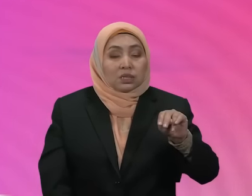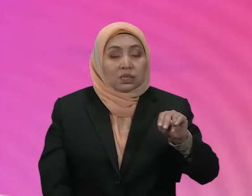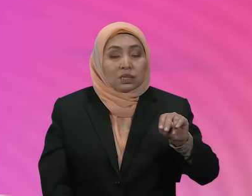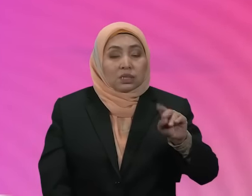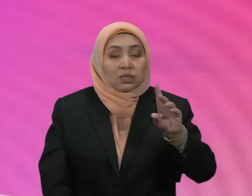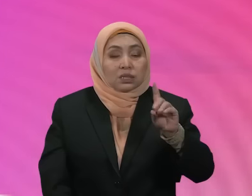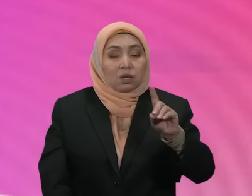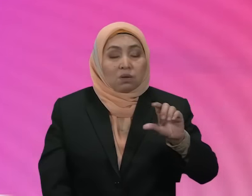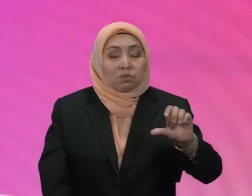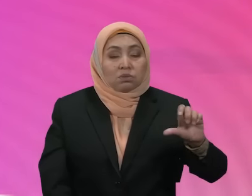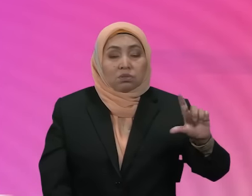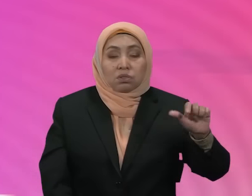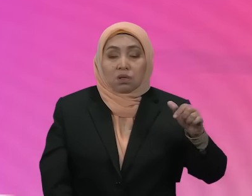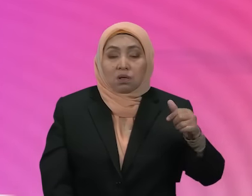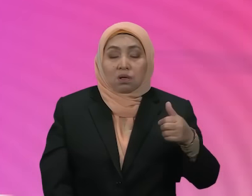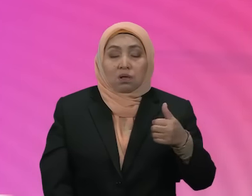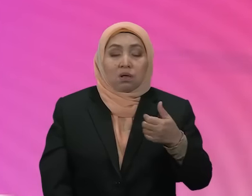'inda